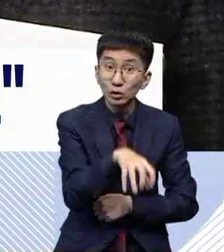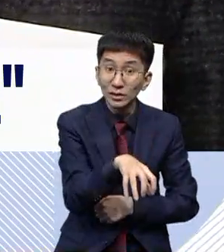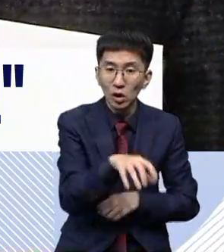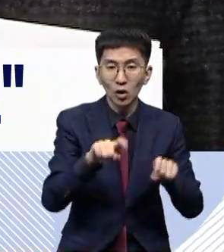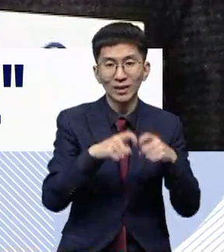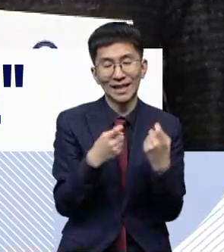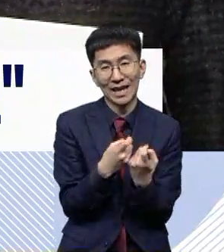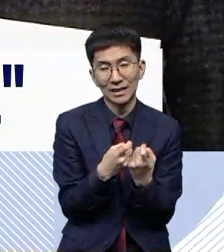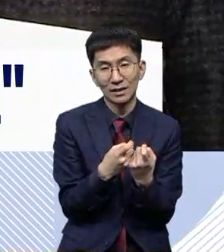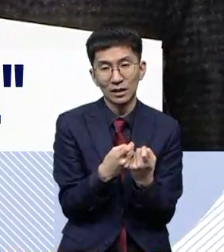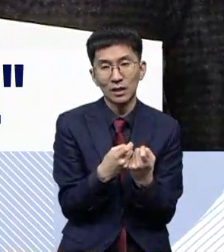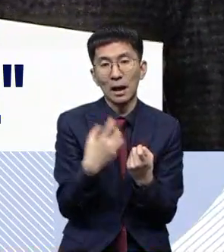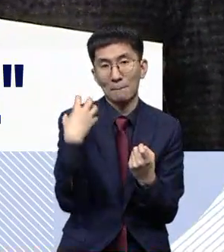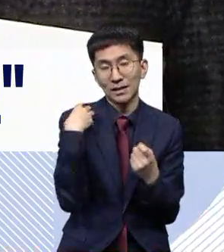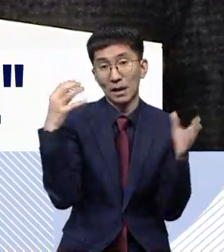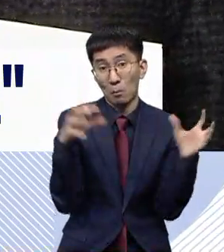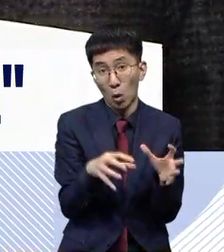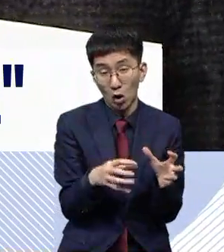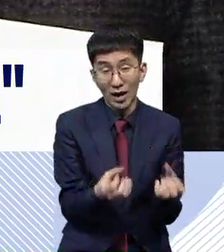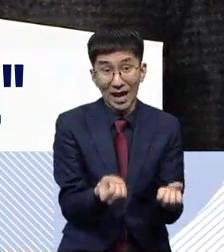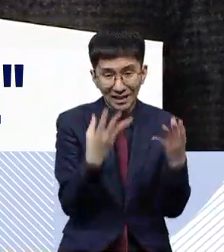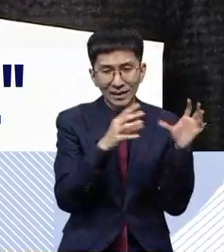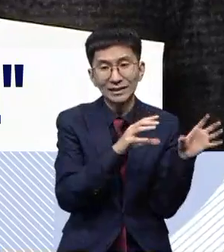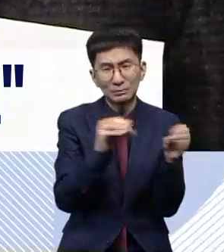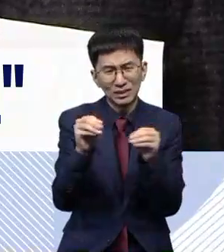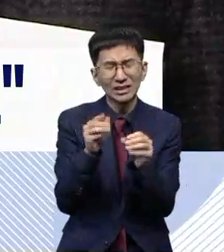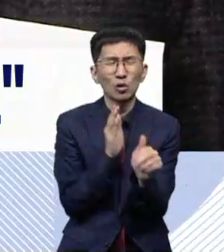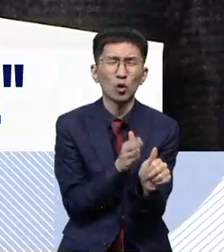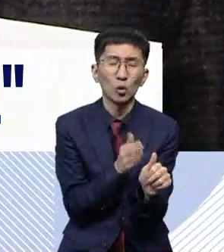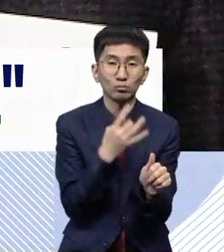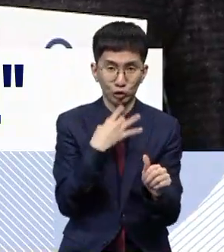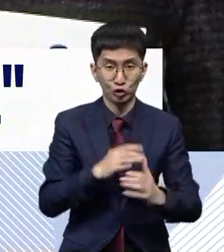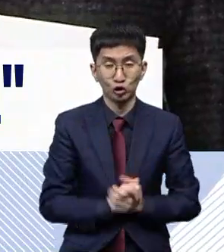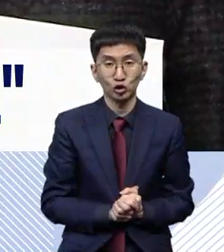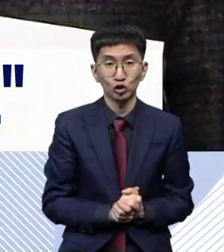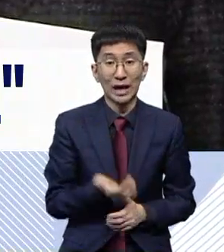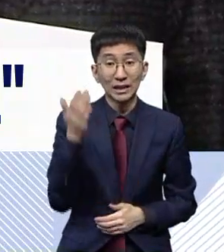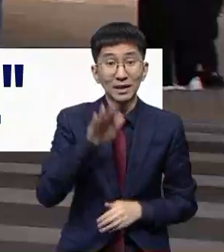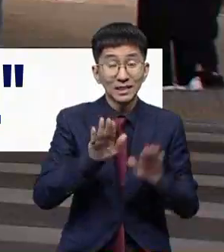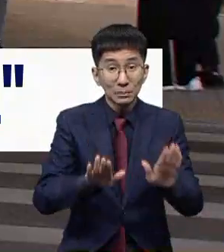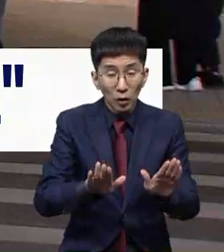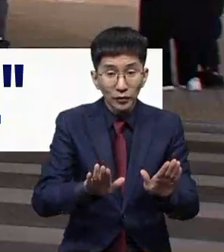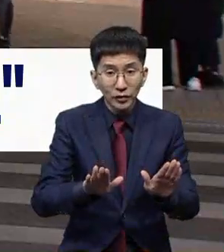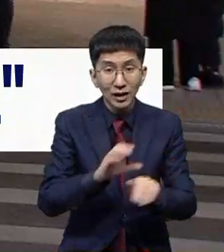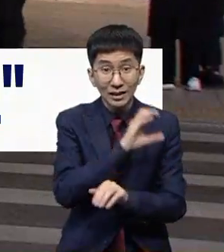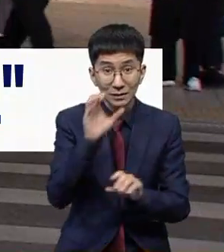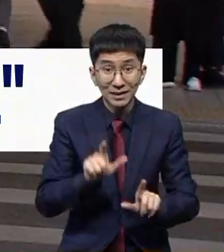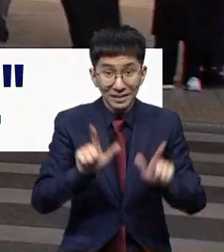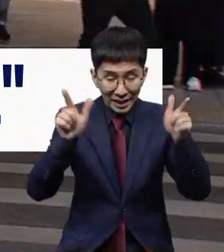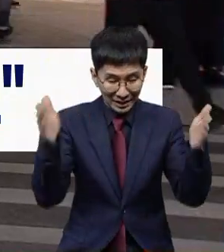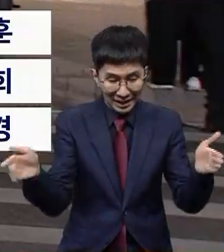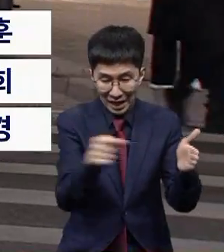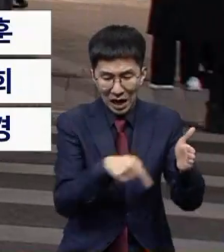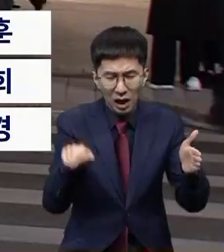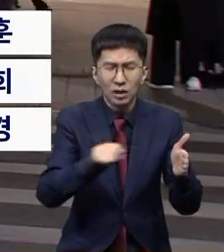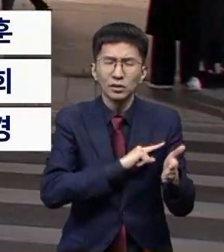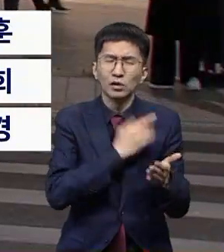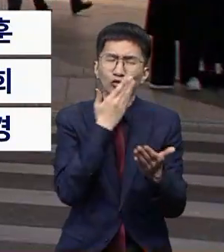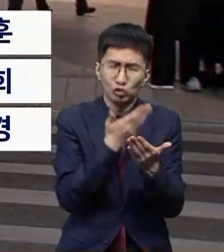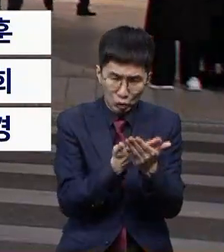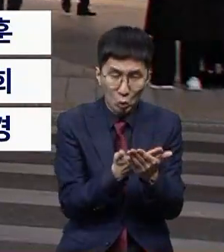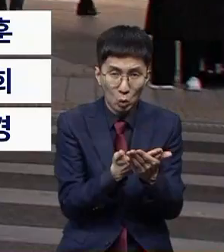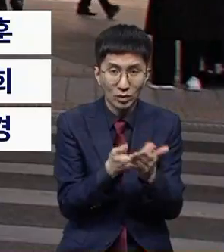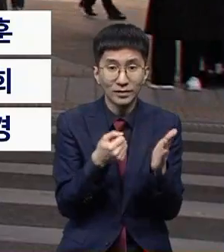개인이 주관하는 각종 모임은 금지할 걸 권고만 하고 있는데 이번 연휴가 방역의 중대 고비로 예상되는